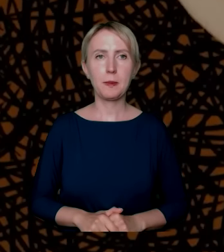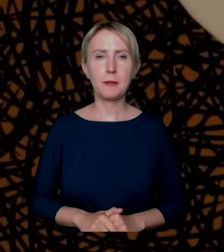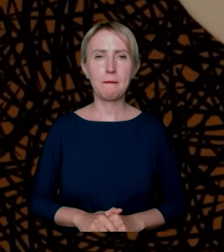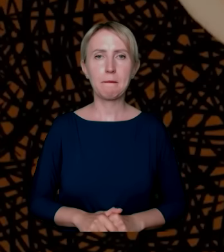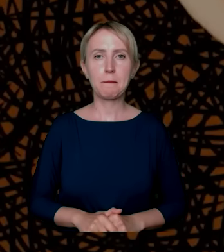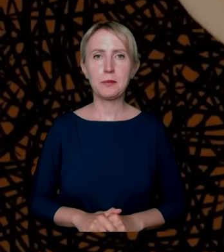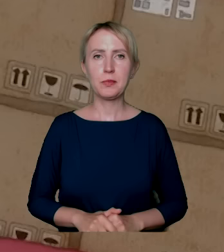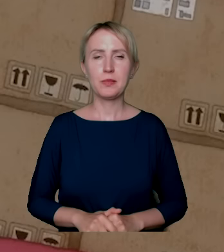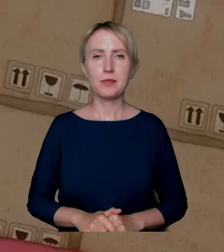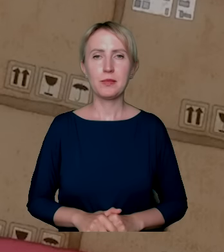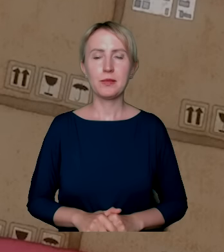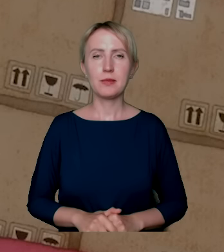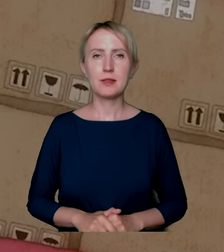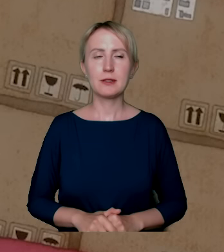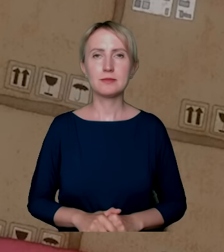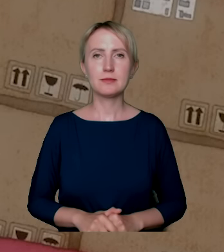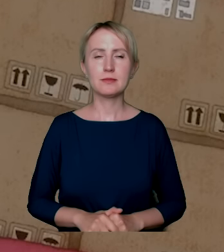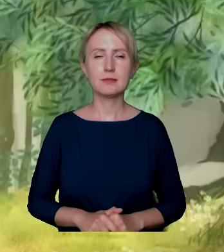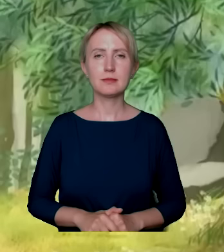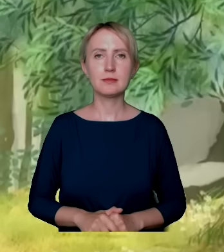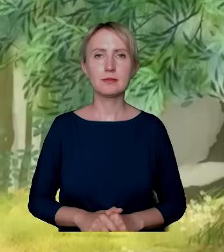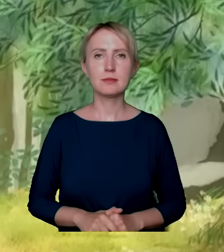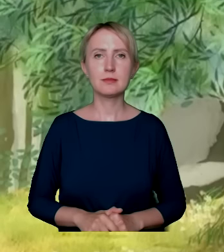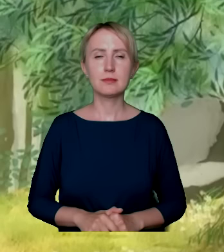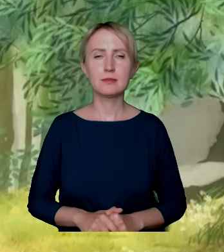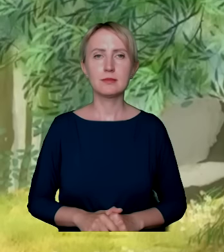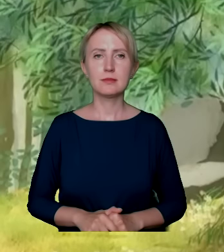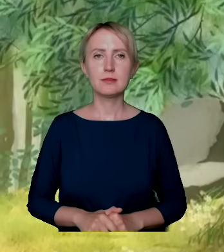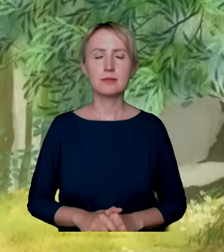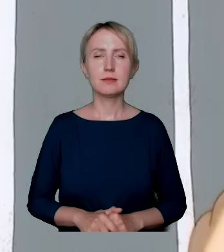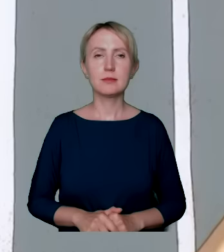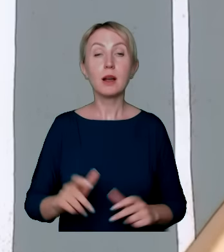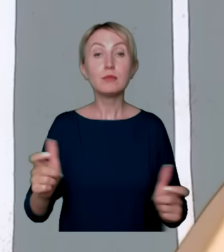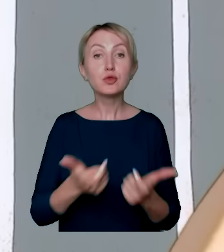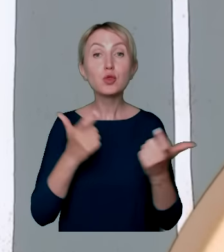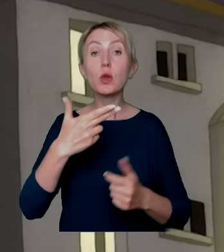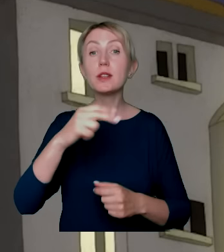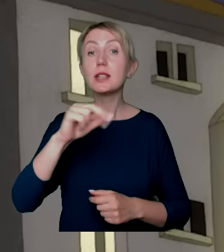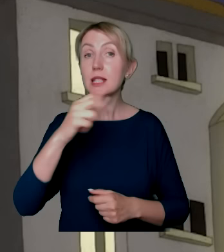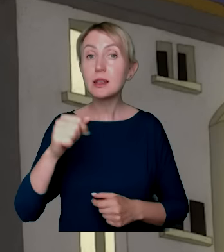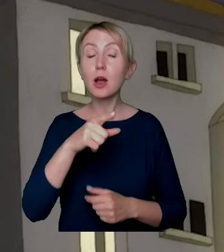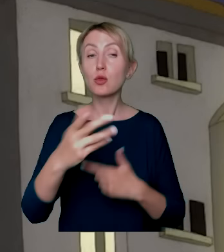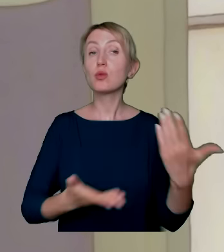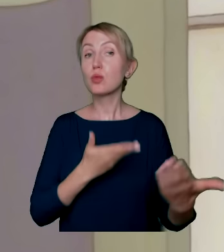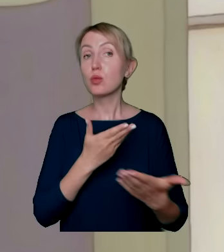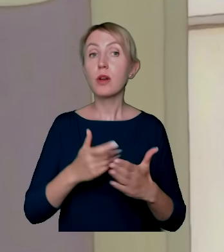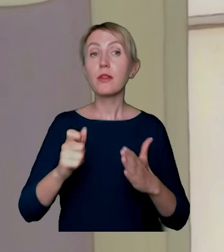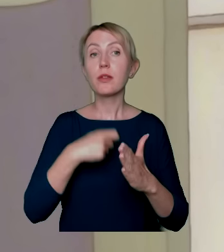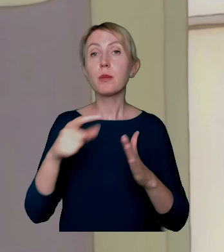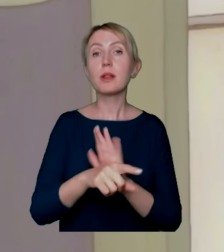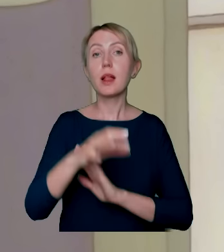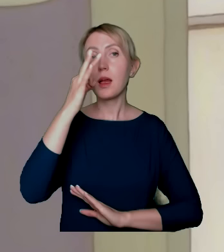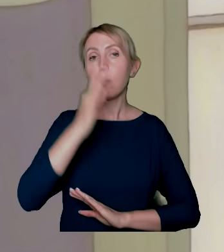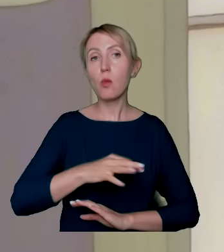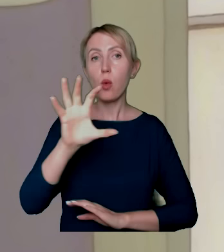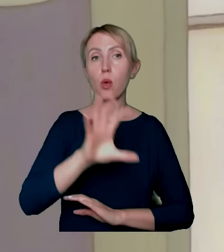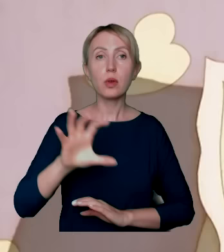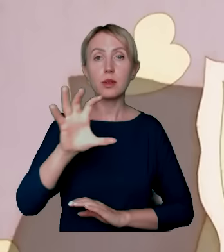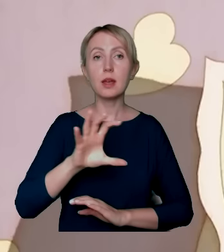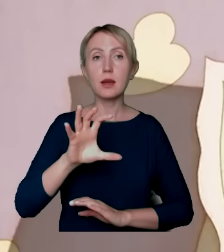Hej, a ty co tu robisz? Nie zgubiłeś się przypadkiem? Wielka przygoda Niny to animowana propozycja filmowa dla najmłodszych widzów. Kiedy ojciec